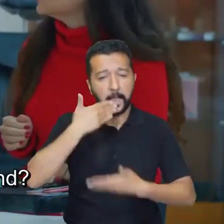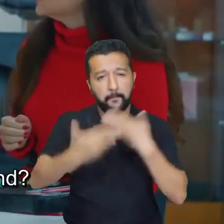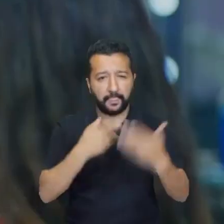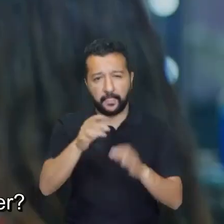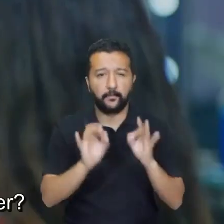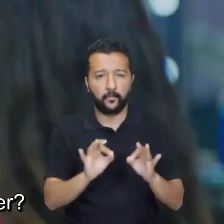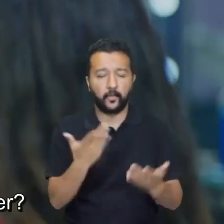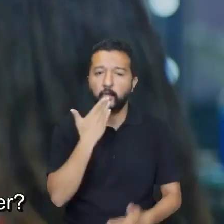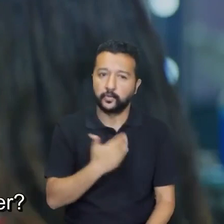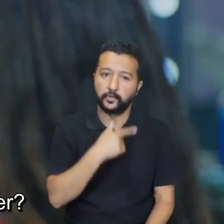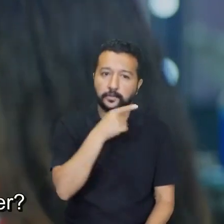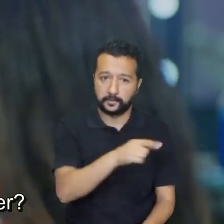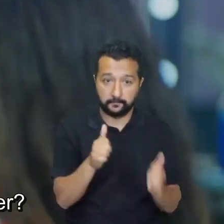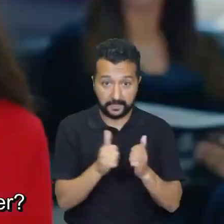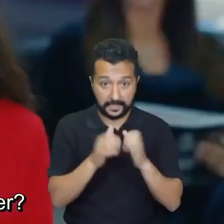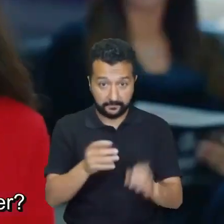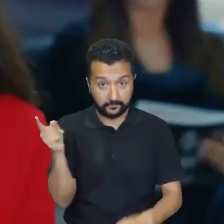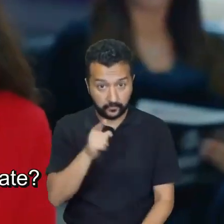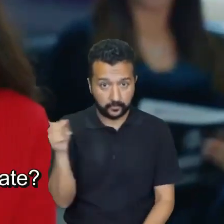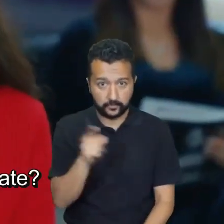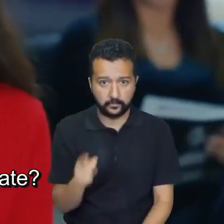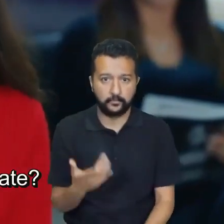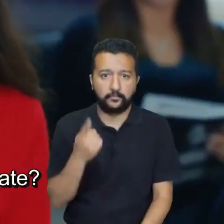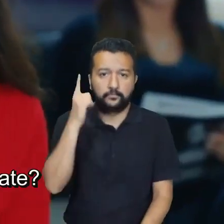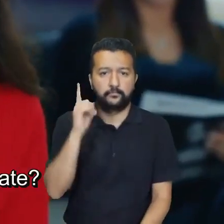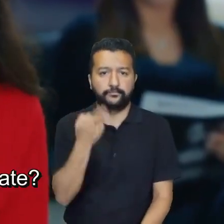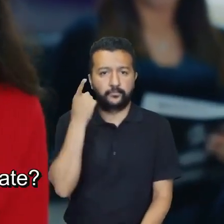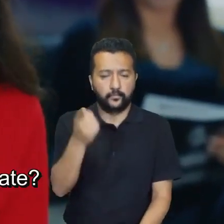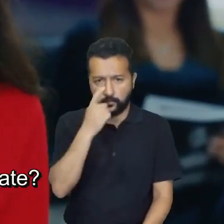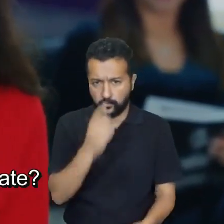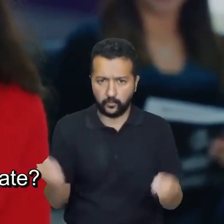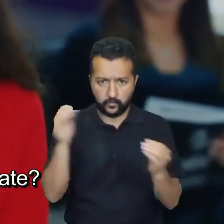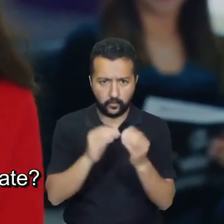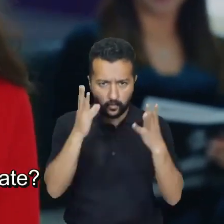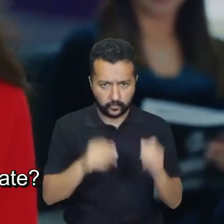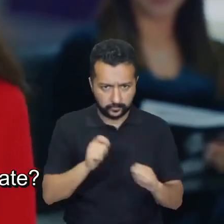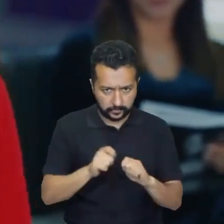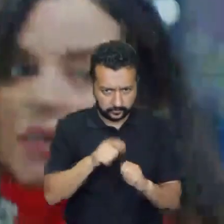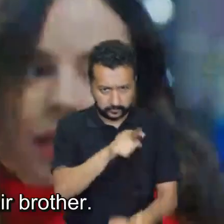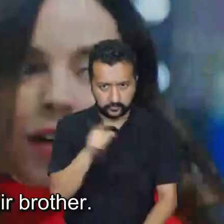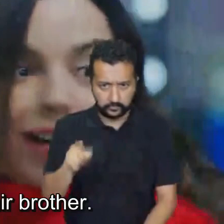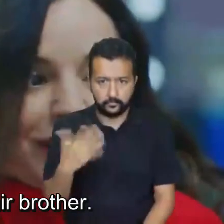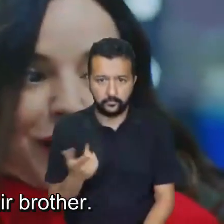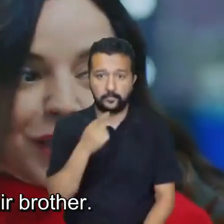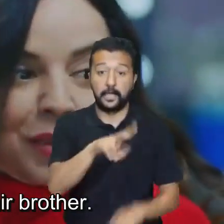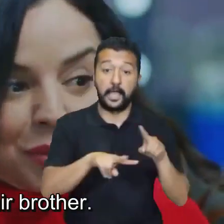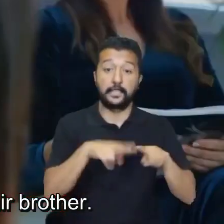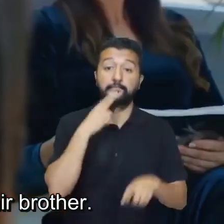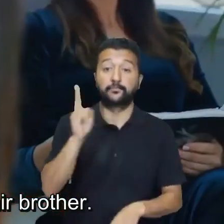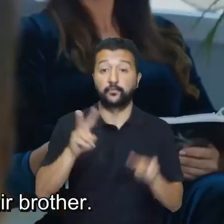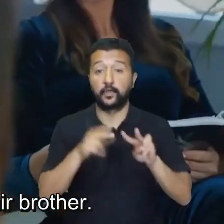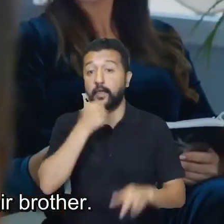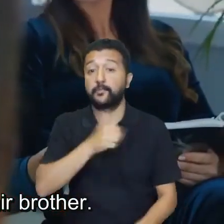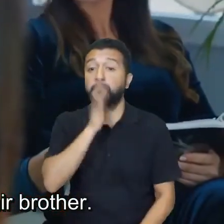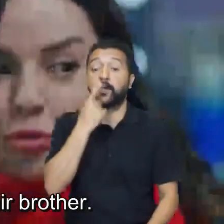Anlatmıştır sana. Söylesene, birlikteler mi bunlar? Aman be, siz de ne abarttınız ya. Olacak iş mi bu şimdi? Adile ablayla Münir